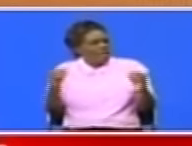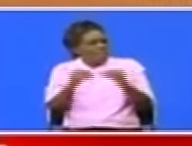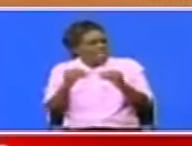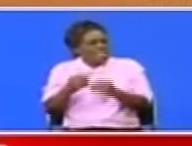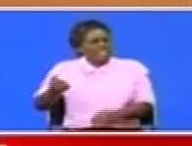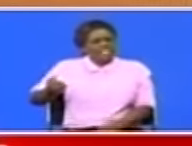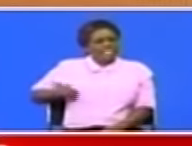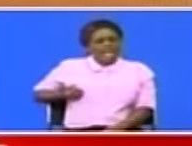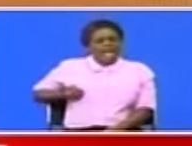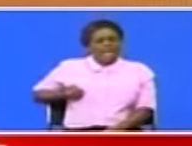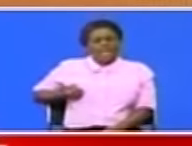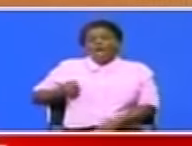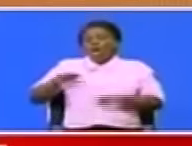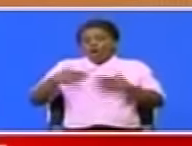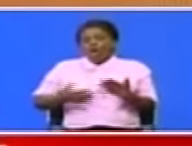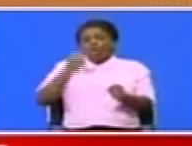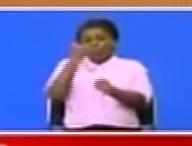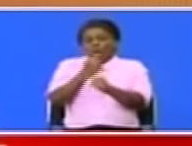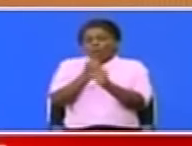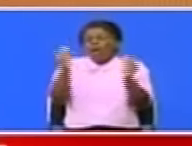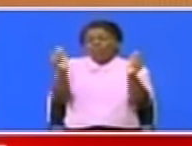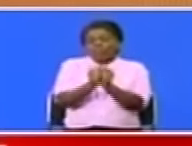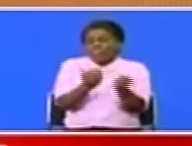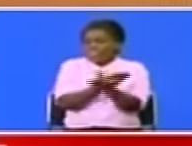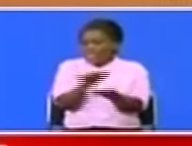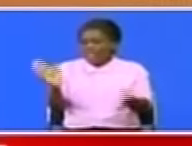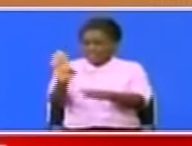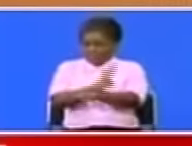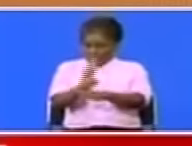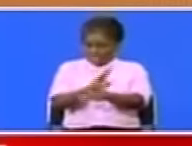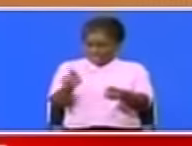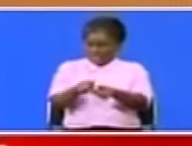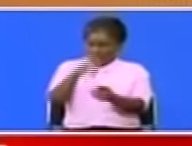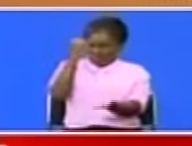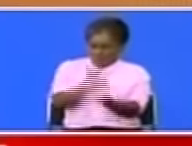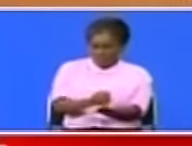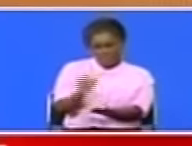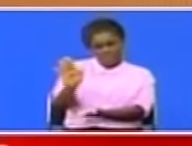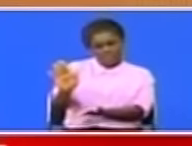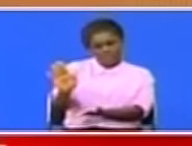Kafura Irungu wala kushirikiana naye kwenye shughuli zozote ikiwemo kuwa msusi wake.